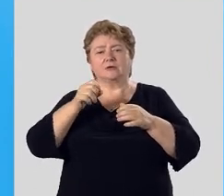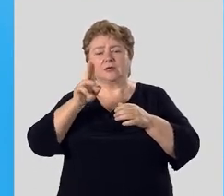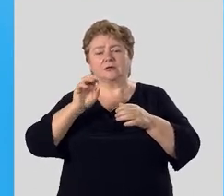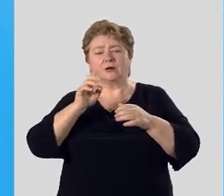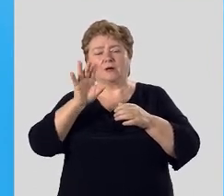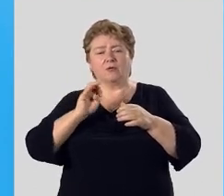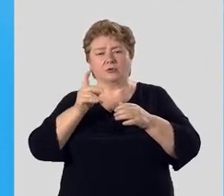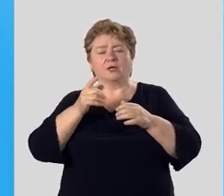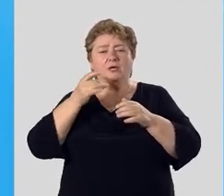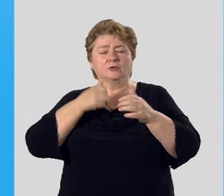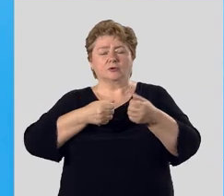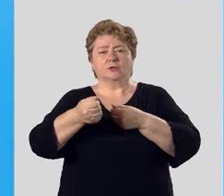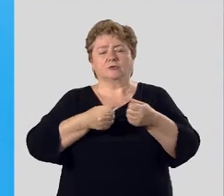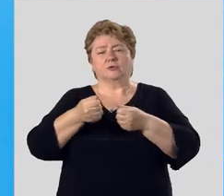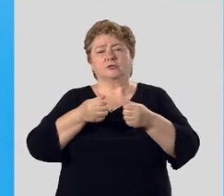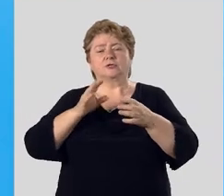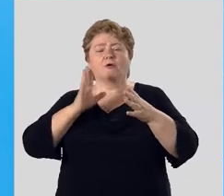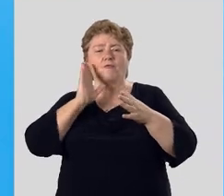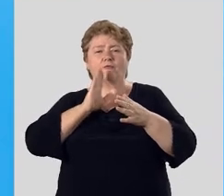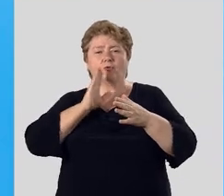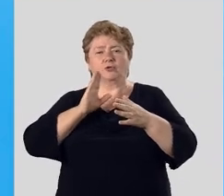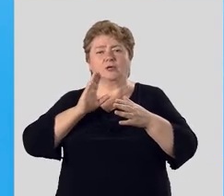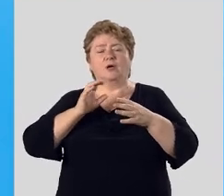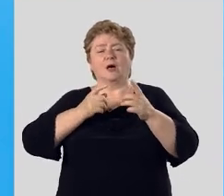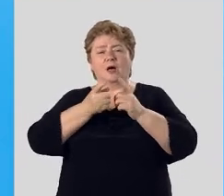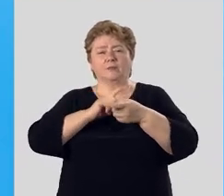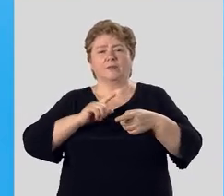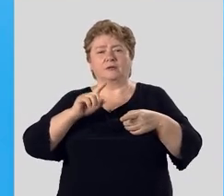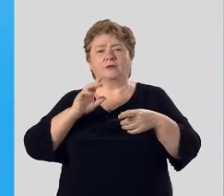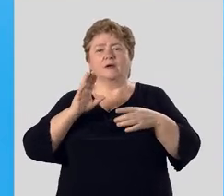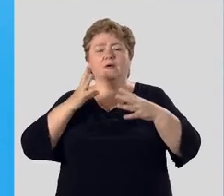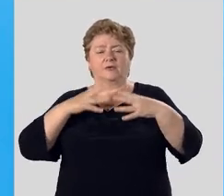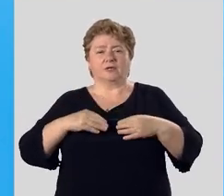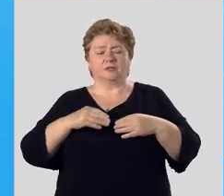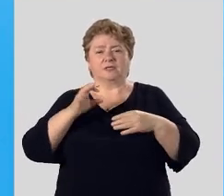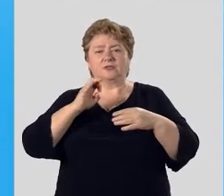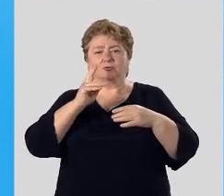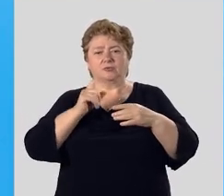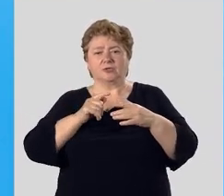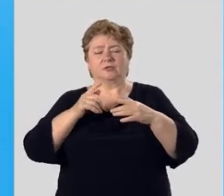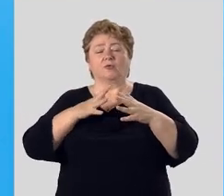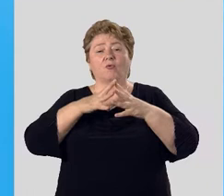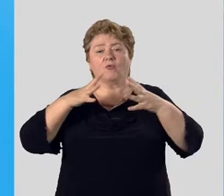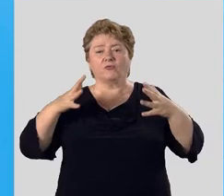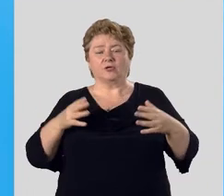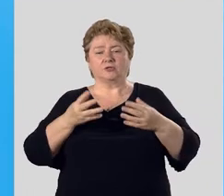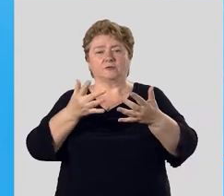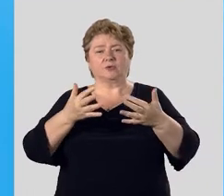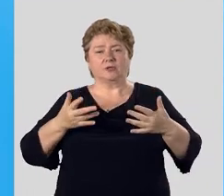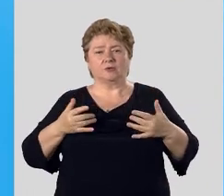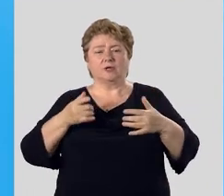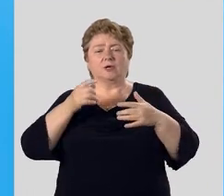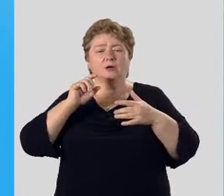глюкагон, регулирующие углеводный обмен в организме. Так, инсулин увеличивает